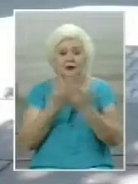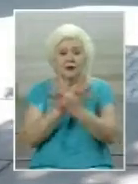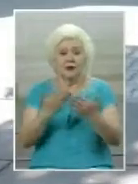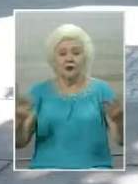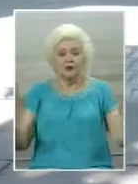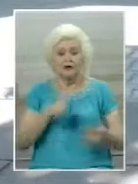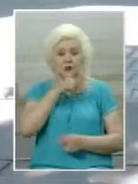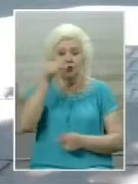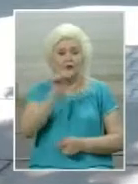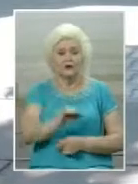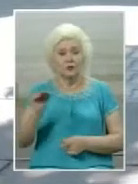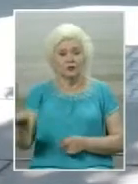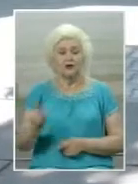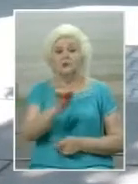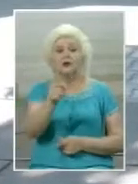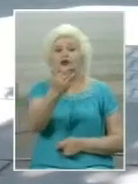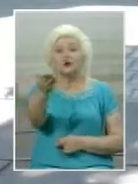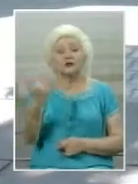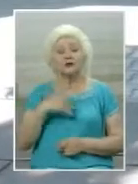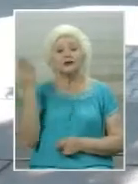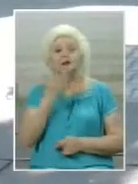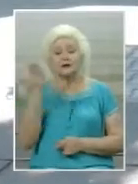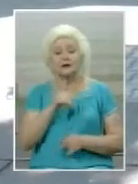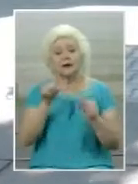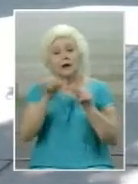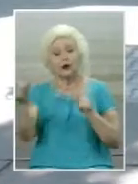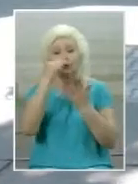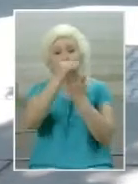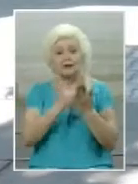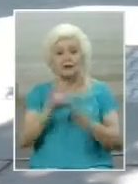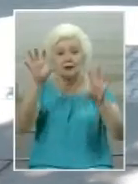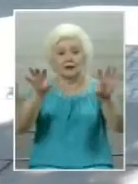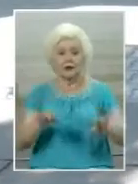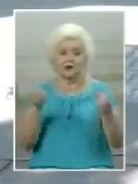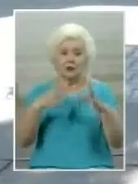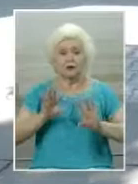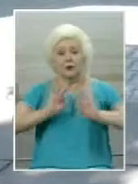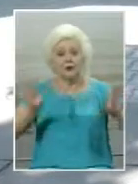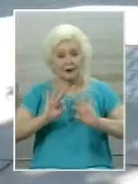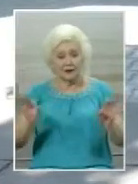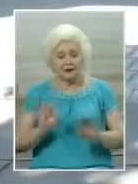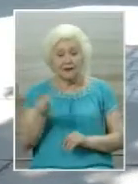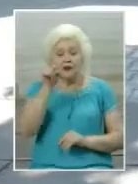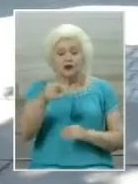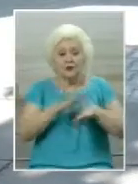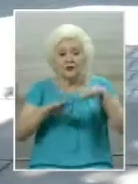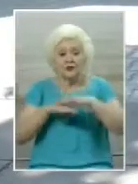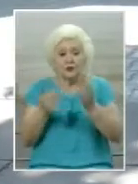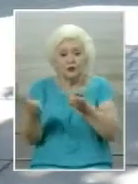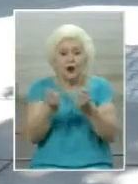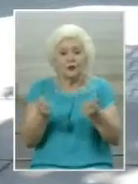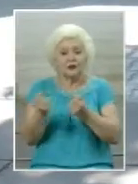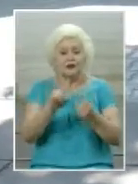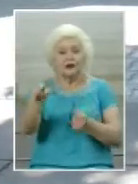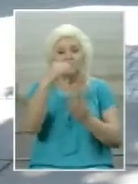різного віку дітьми, щоб вони читали окремі статті Конституції. Не просто розказати їм, щоб вони в руках потримали, щоб